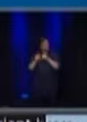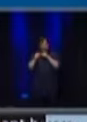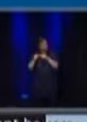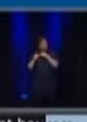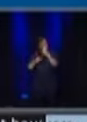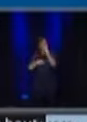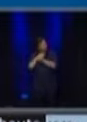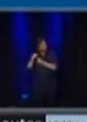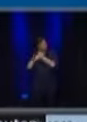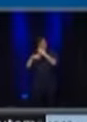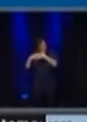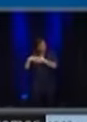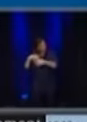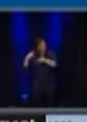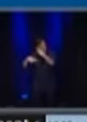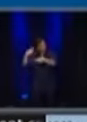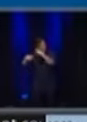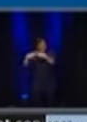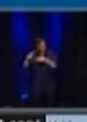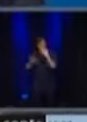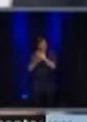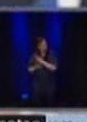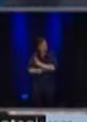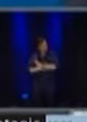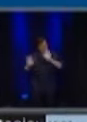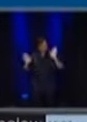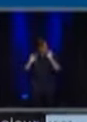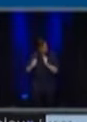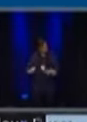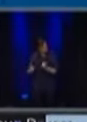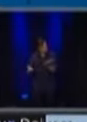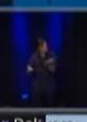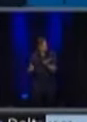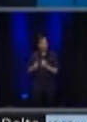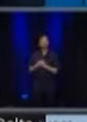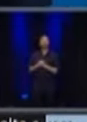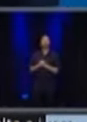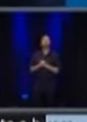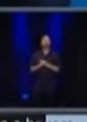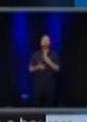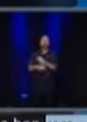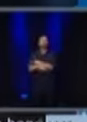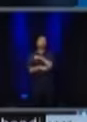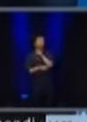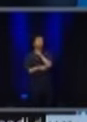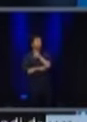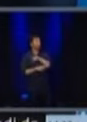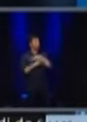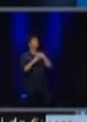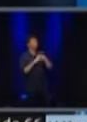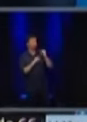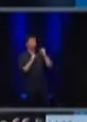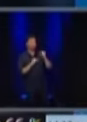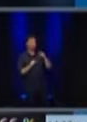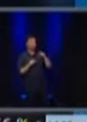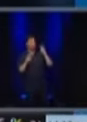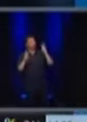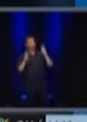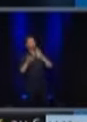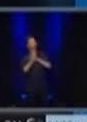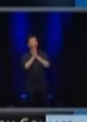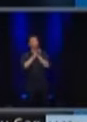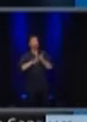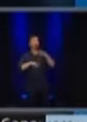du moins jusqu'à l'année prochaine? Bien, écoutez, ça fait partie des scénarios qui sont faits. Ça pourrait devenir une maladie endémique comme la